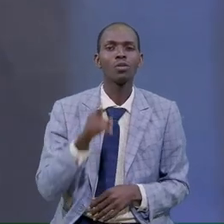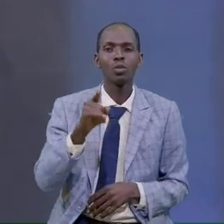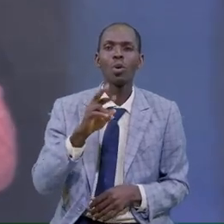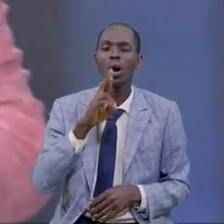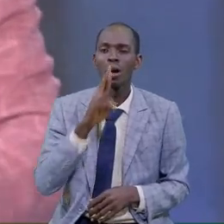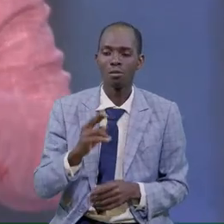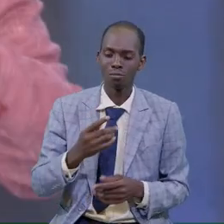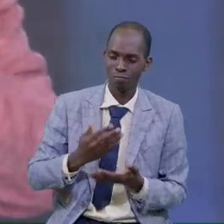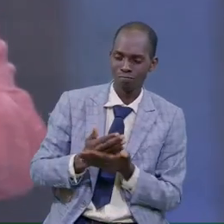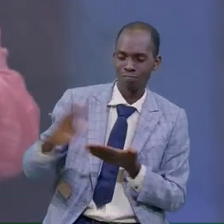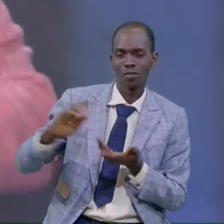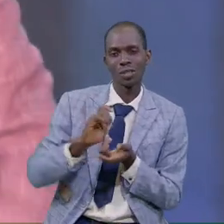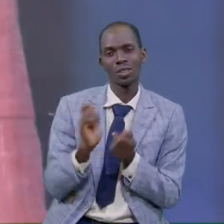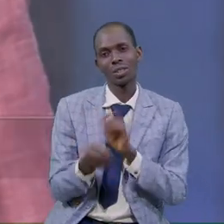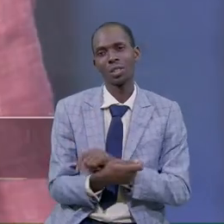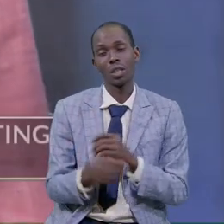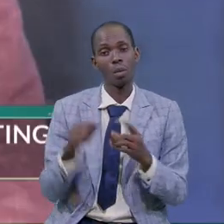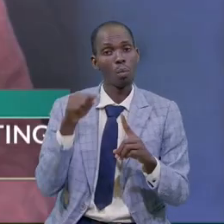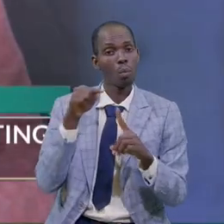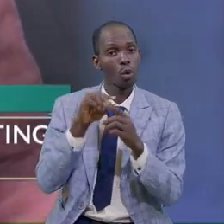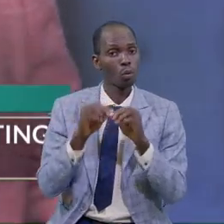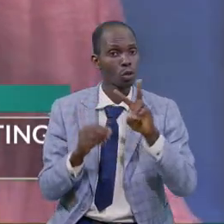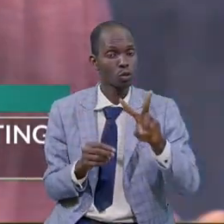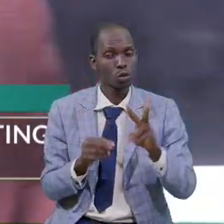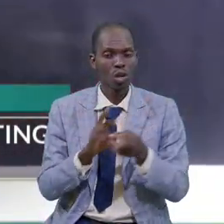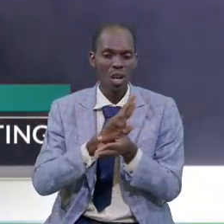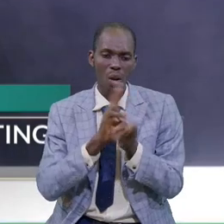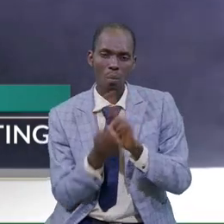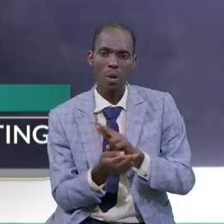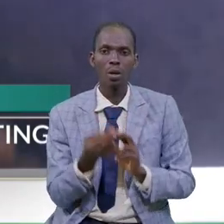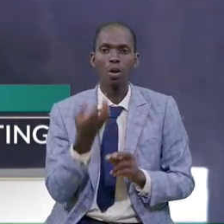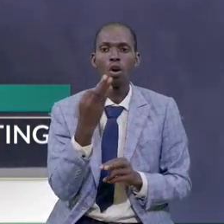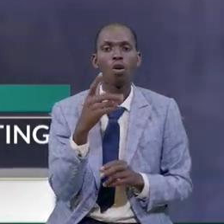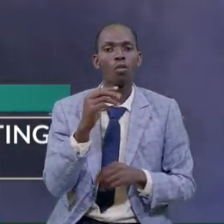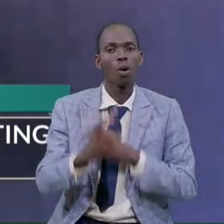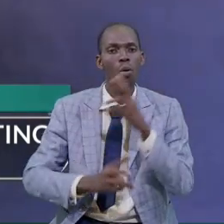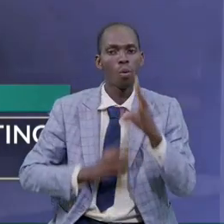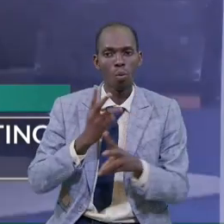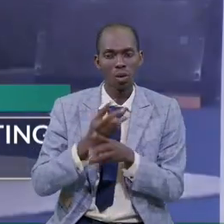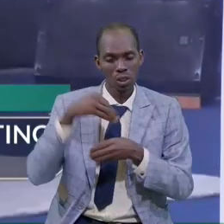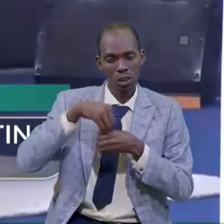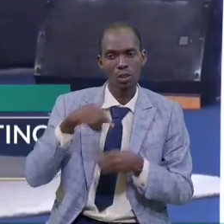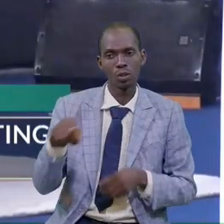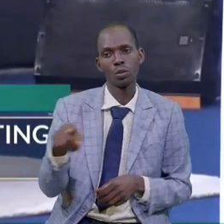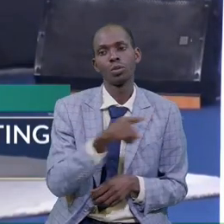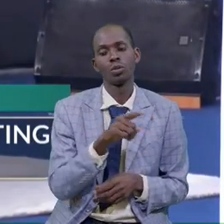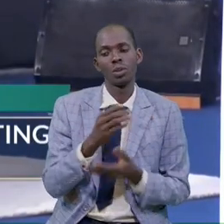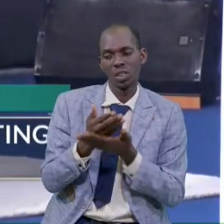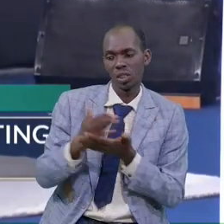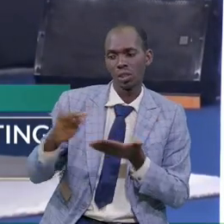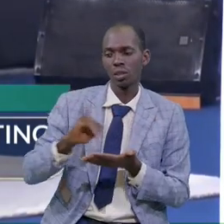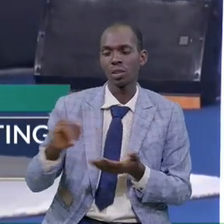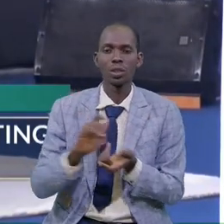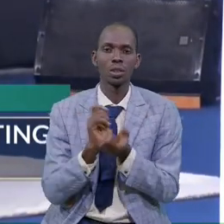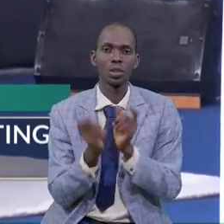Deuxième point, ce serait repens-toi du monde intérieur qui résiste au changement.